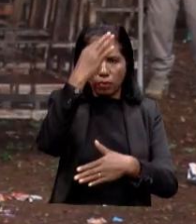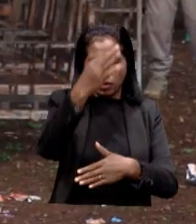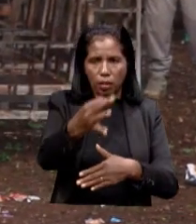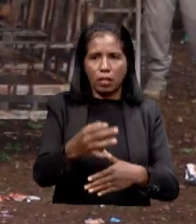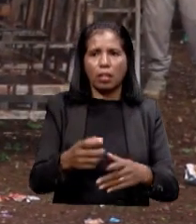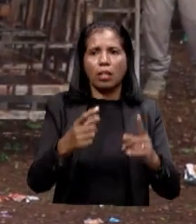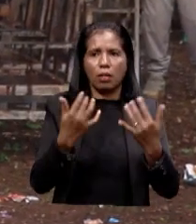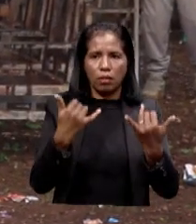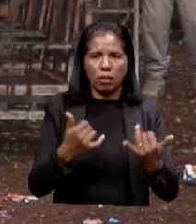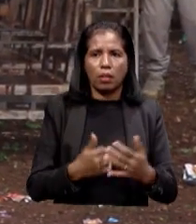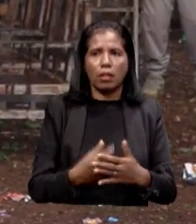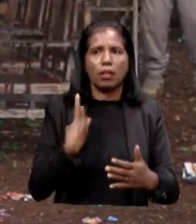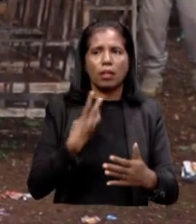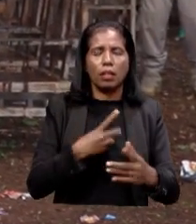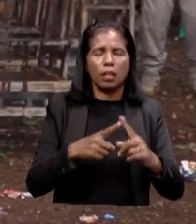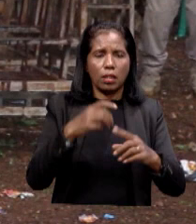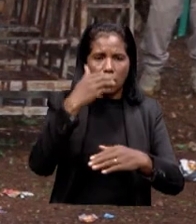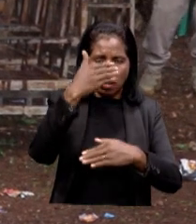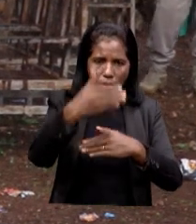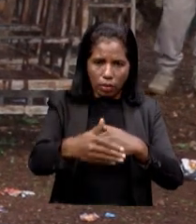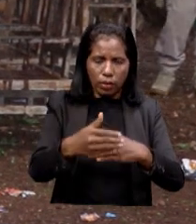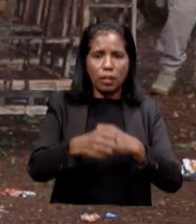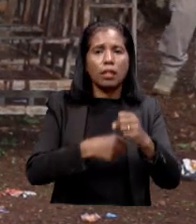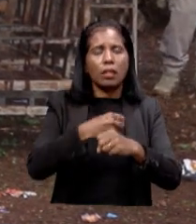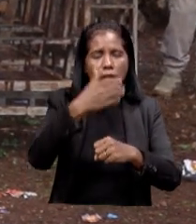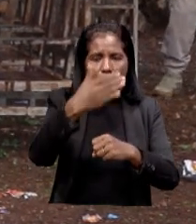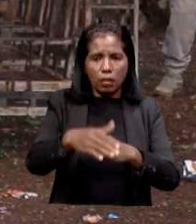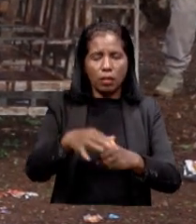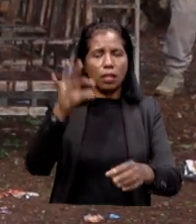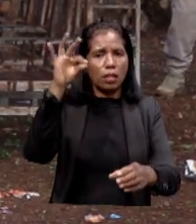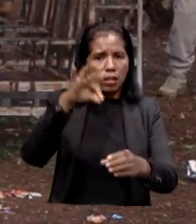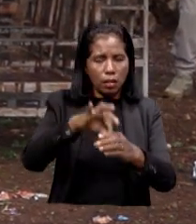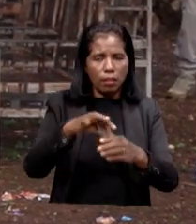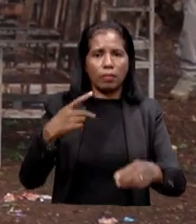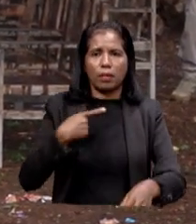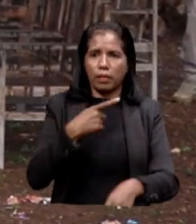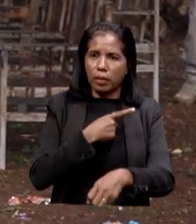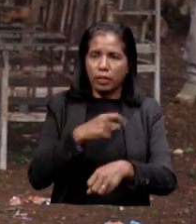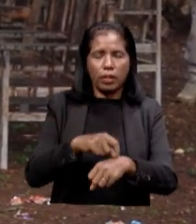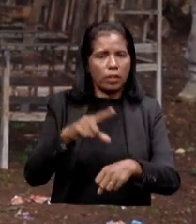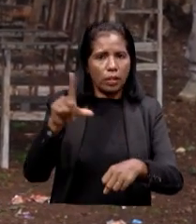dene ina oi mai. Yere son parlamento